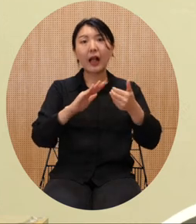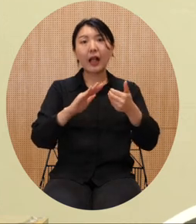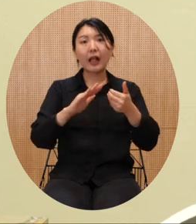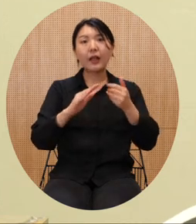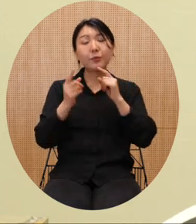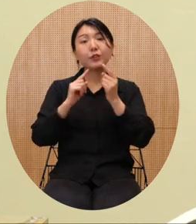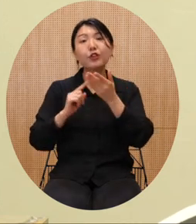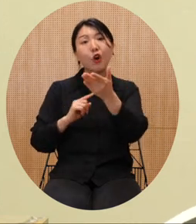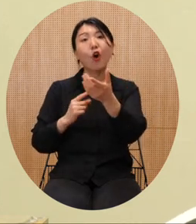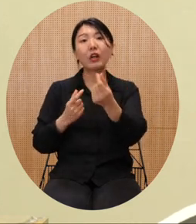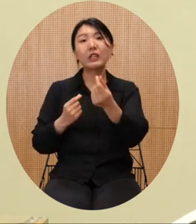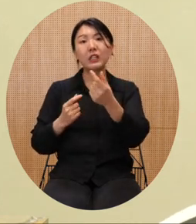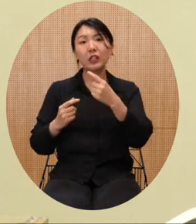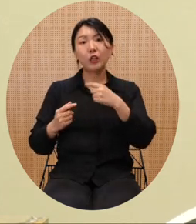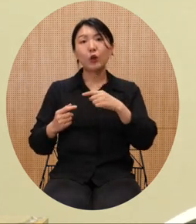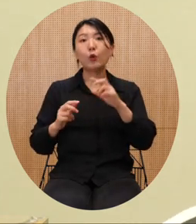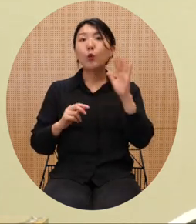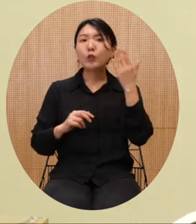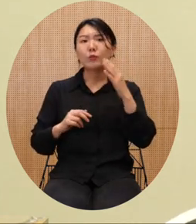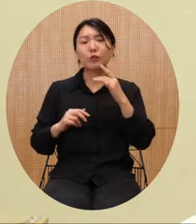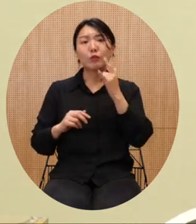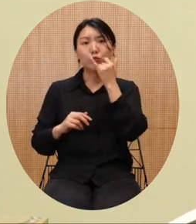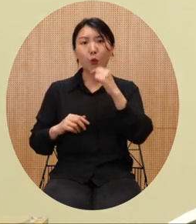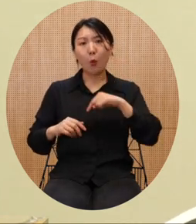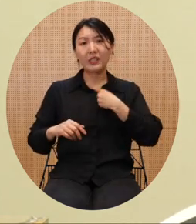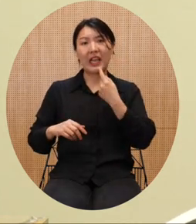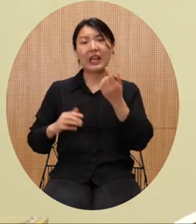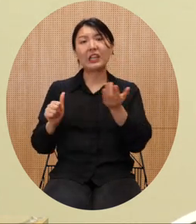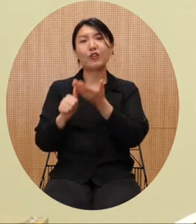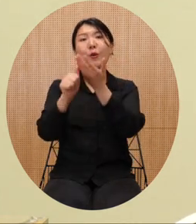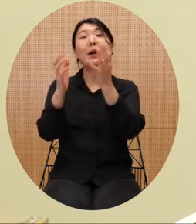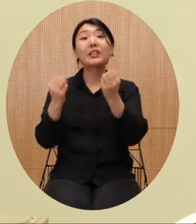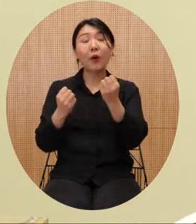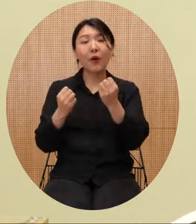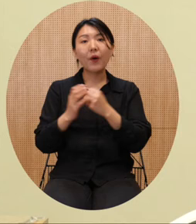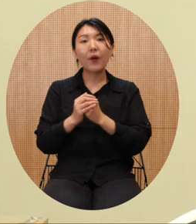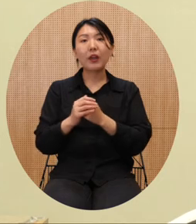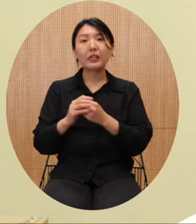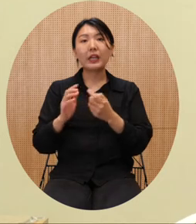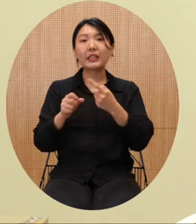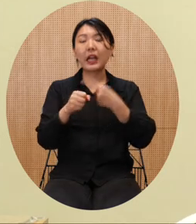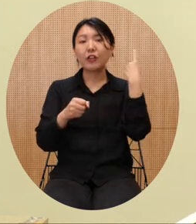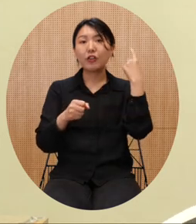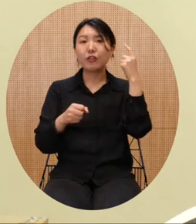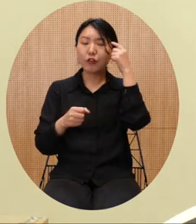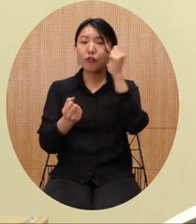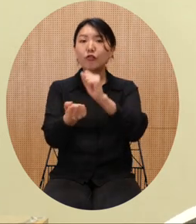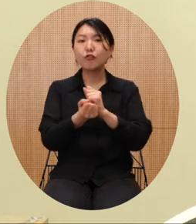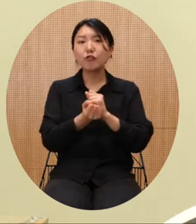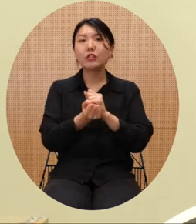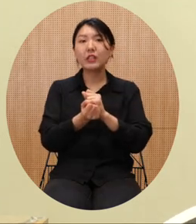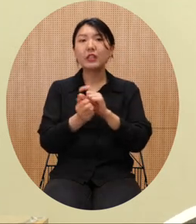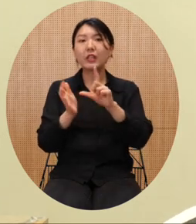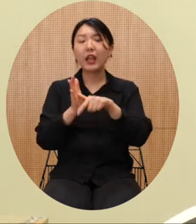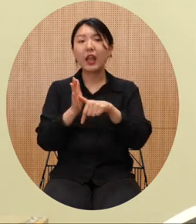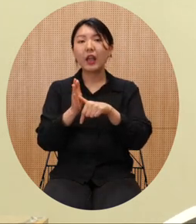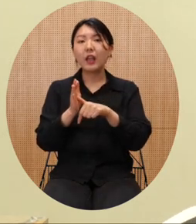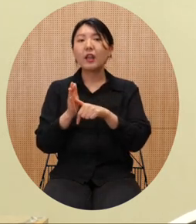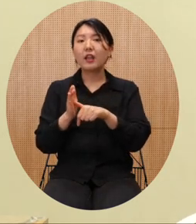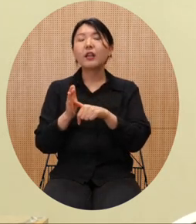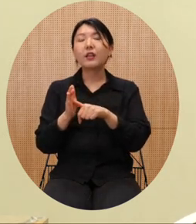발제하실 때도 한부모 가구가 참 많다라는 말씀을 하셨고 제가 작년 연구할 때 한부모 가정 말씀을 듣다